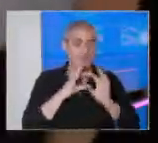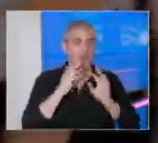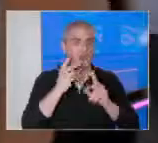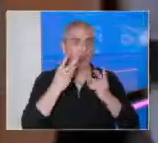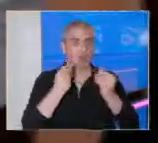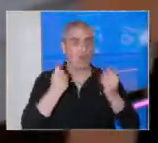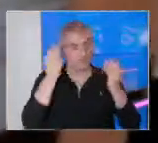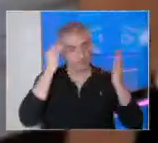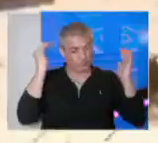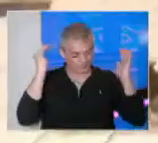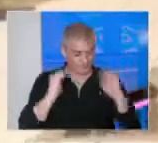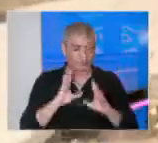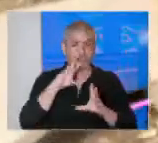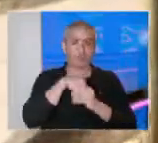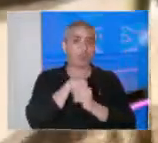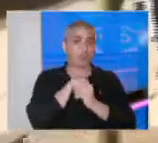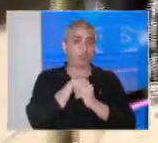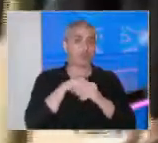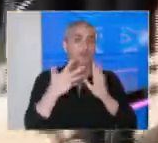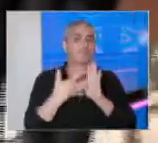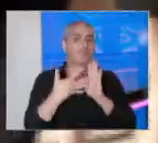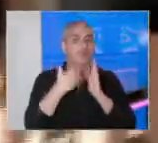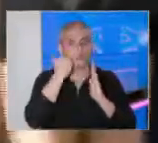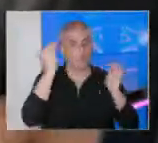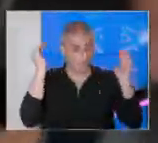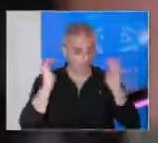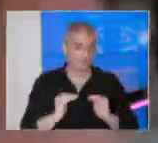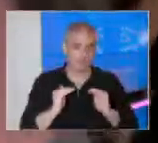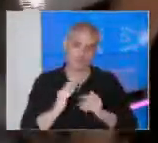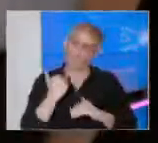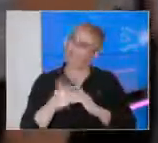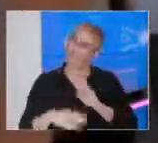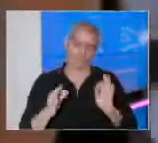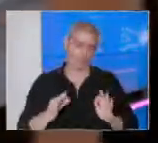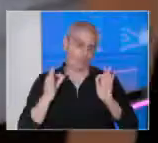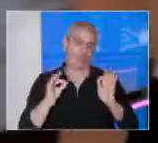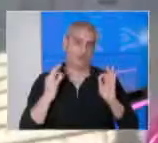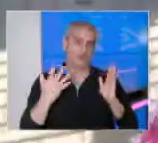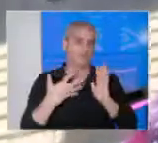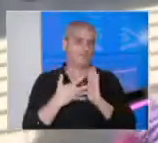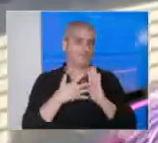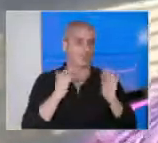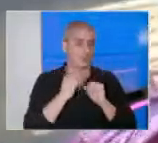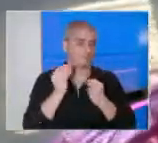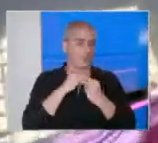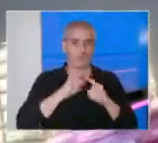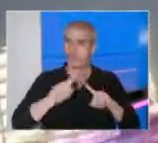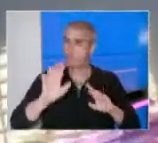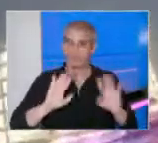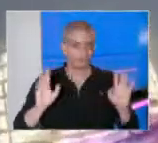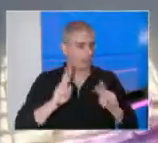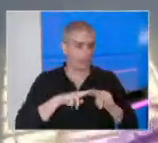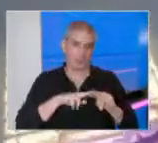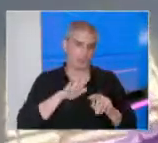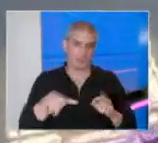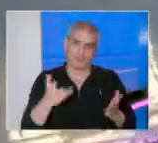חומר הלימודים, חייב, כולל את מספר בחינות הבגרות, שיפסיקו לדחות את מבחני החורף לעוד חודש, כי אז